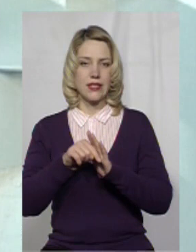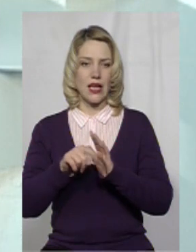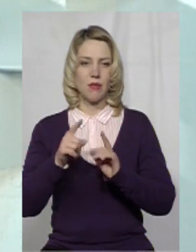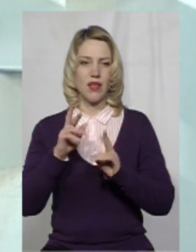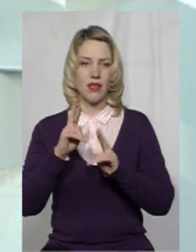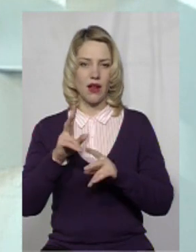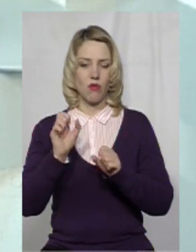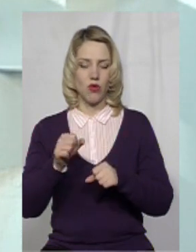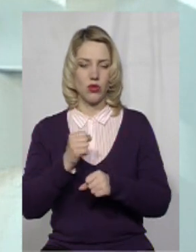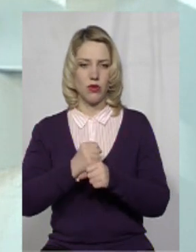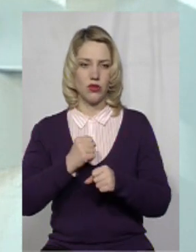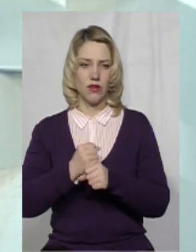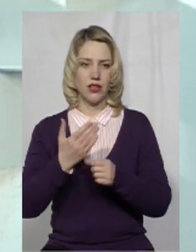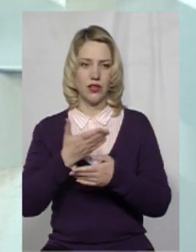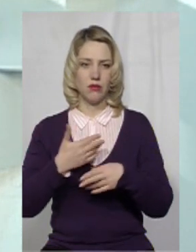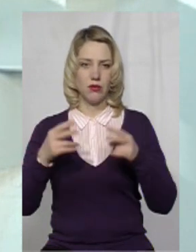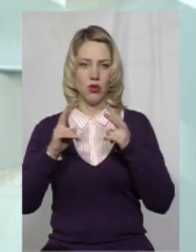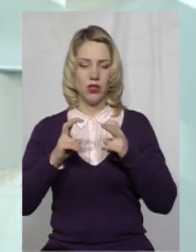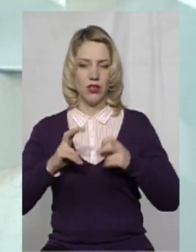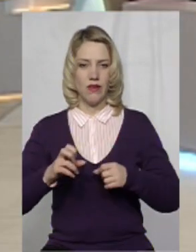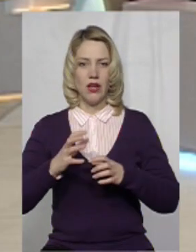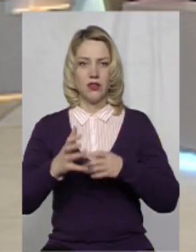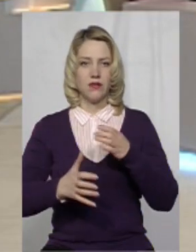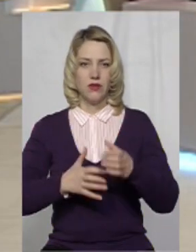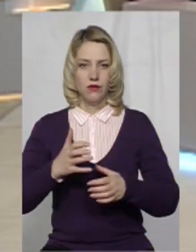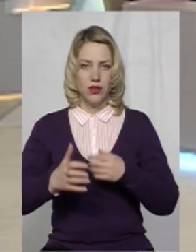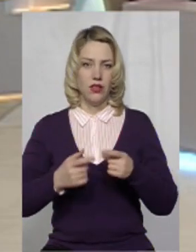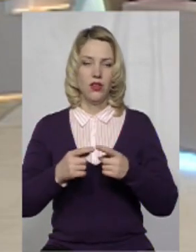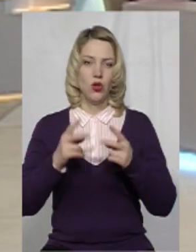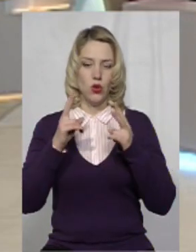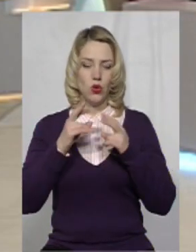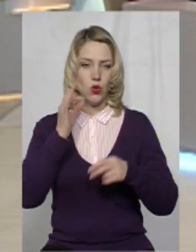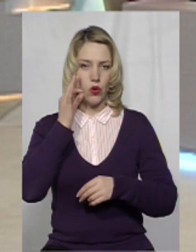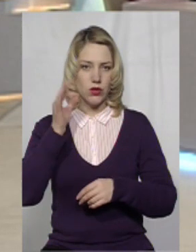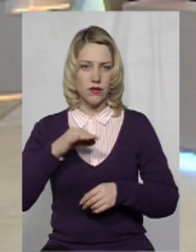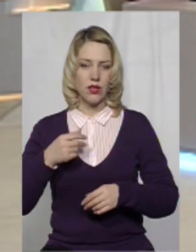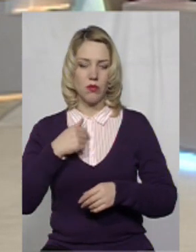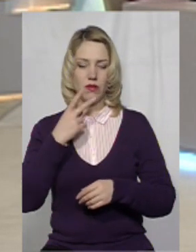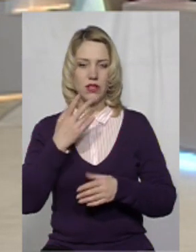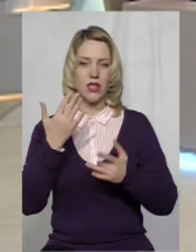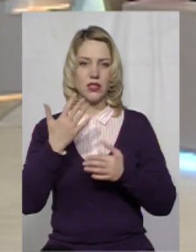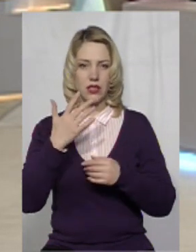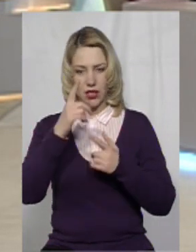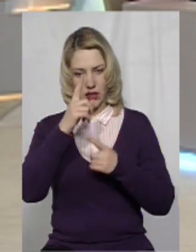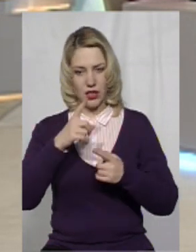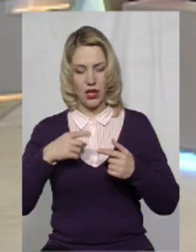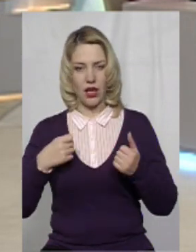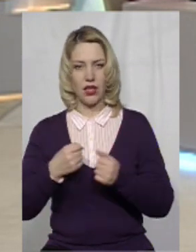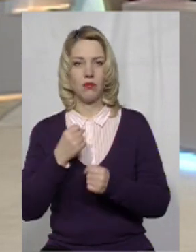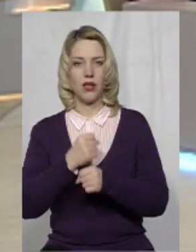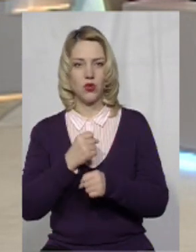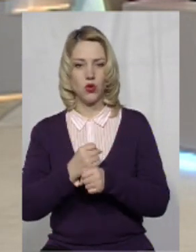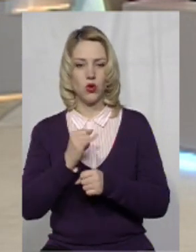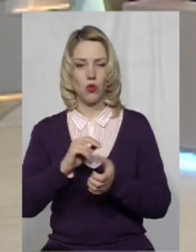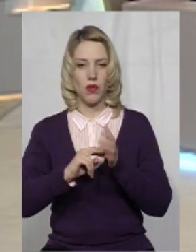як може працювати. Ми проаналізували світовий досвід. Ми подивилися, які країни сьогодні працюють в плані логістиці. І ми бачимо такий цікавий